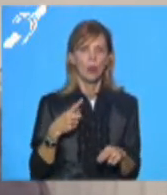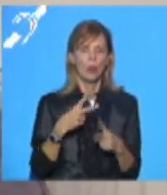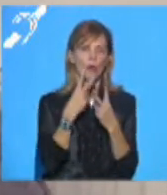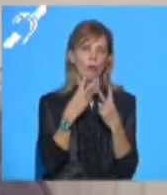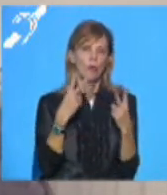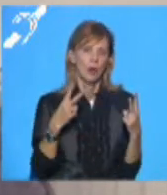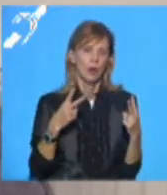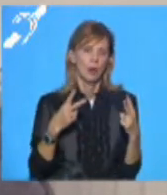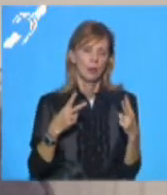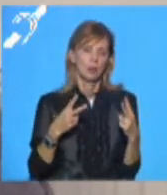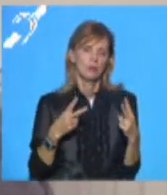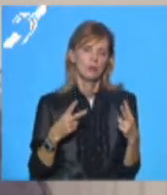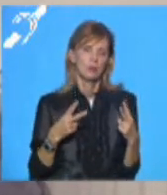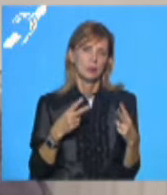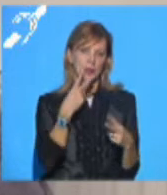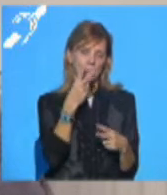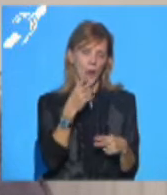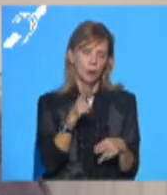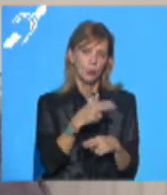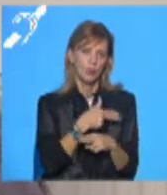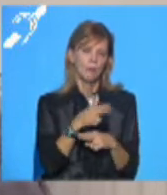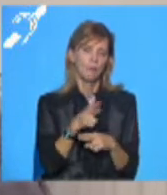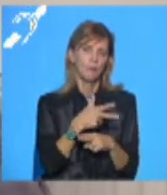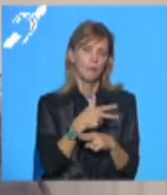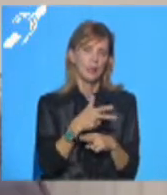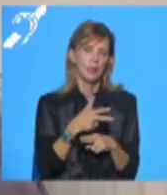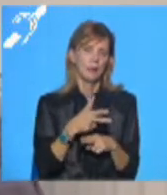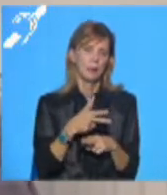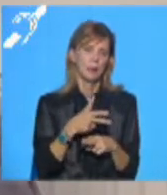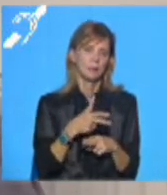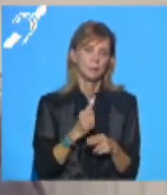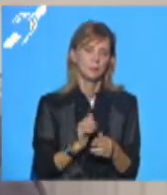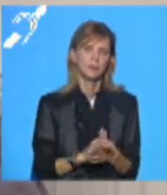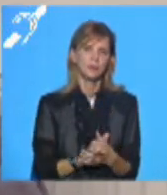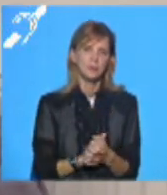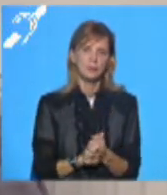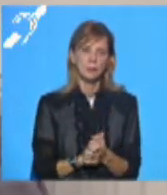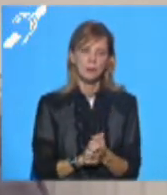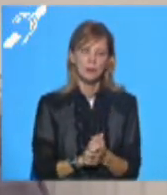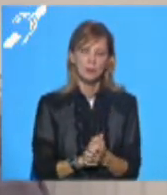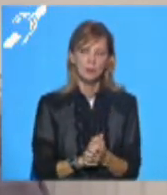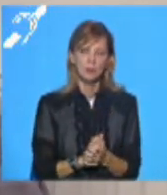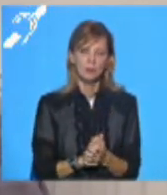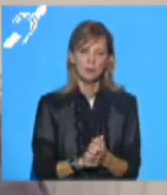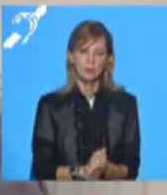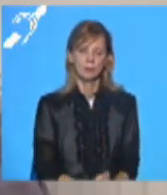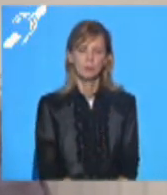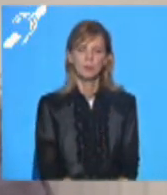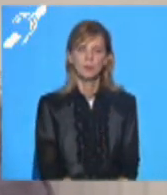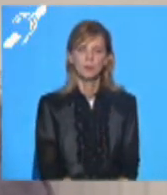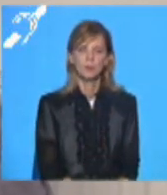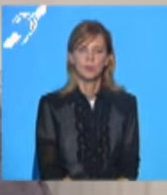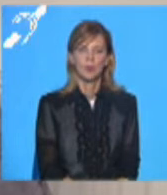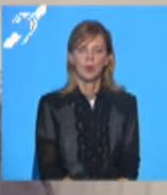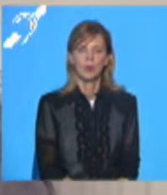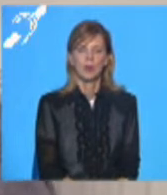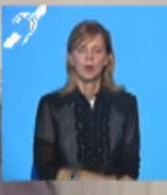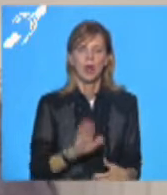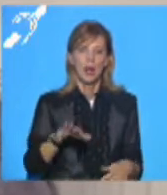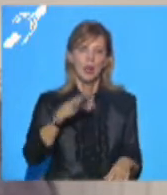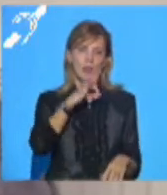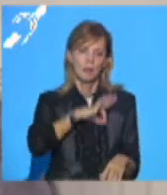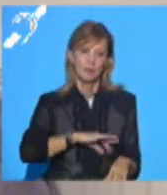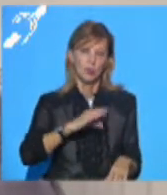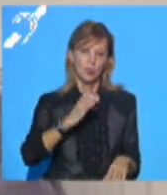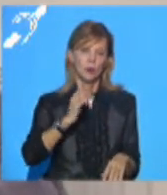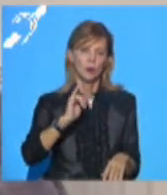vizionare unui film regizat de Thomas. Thomas fiind un regizor consacrat de film și cu numeroase premii